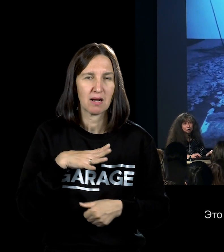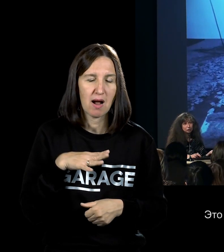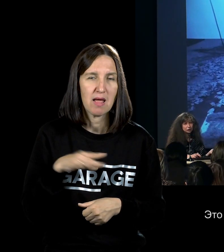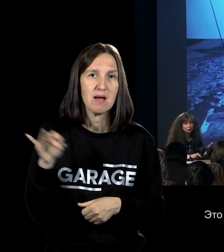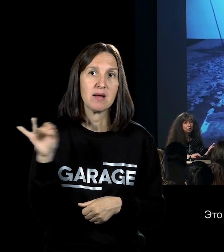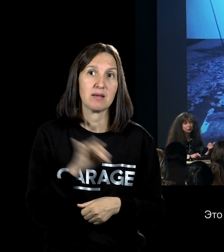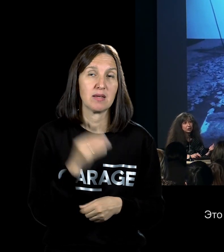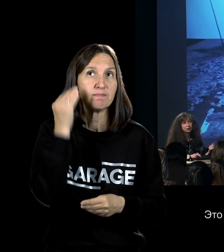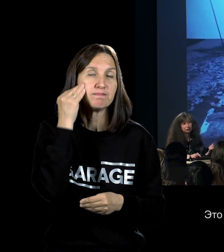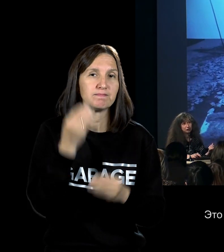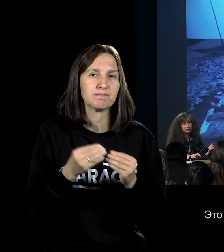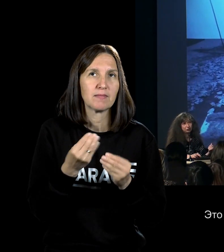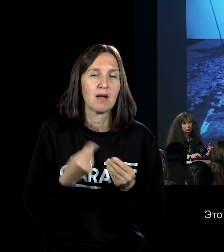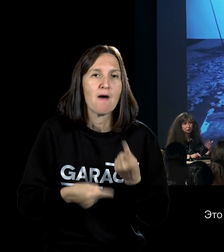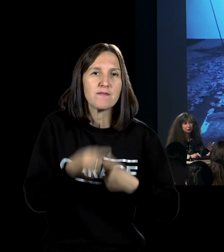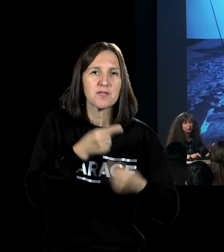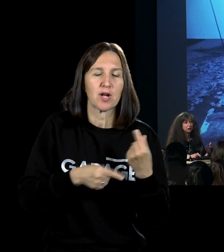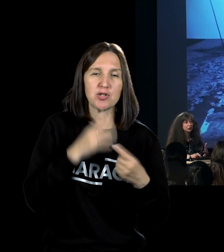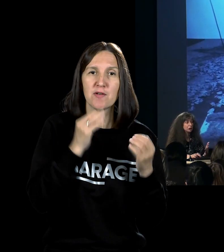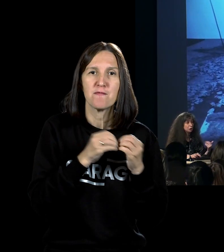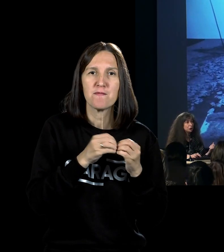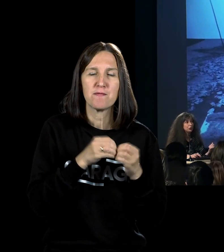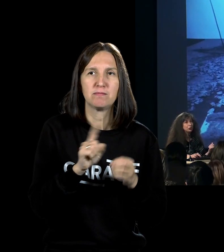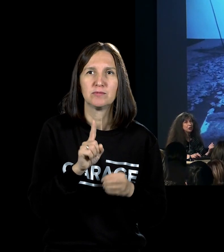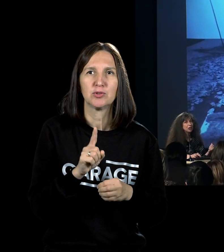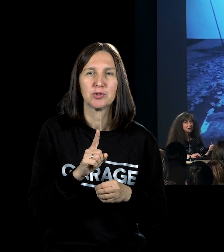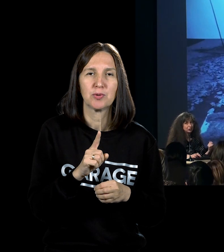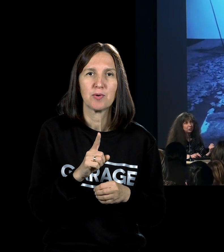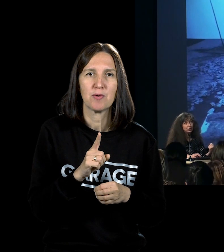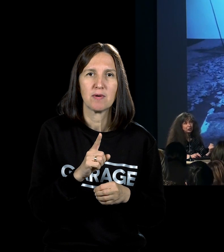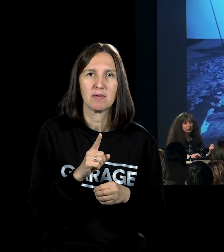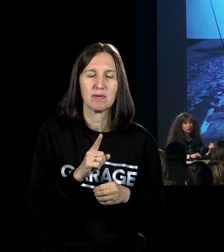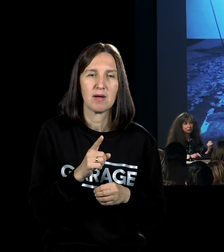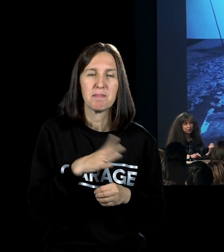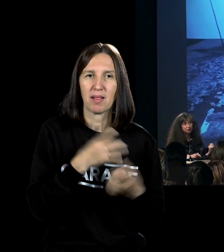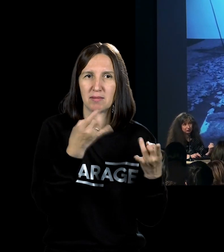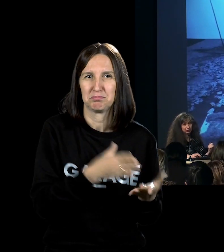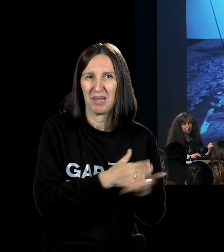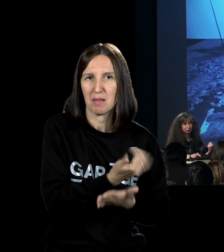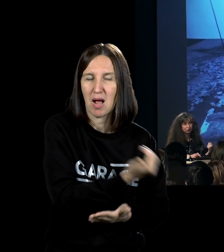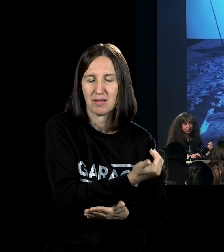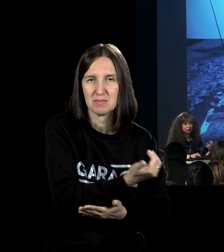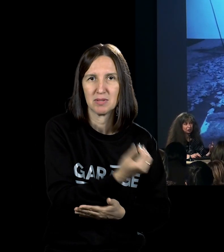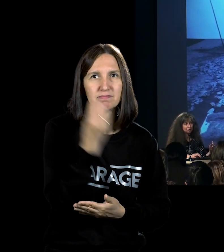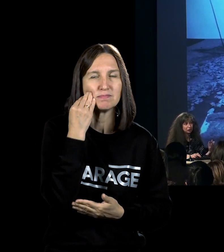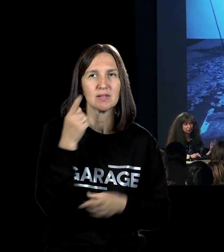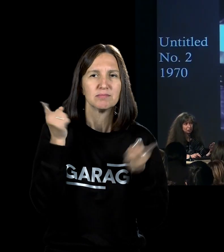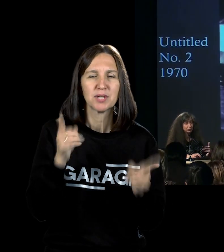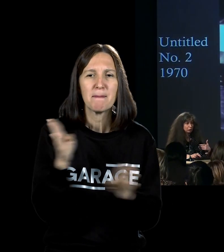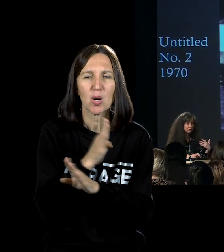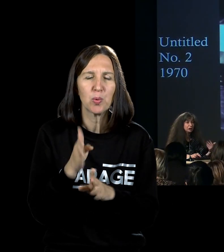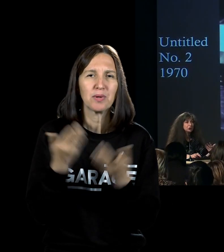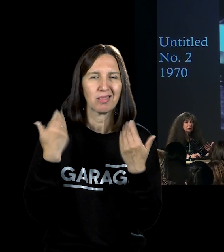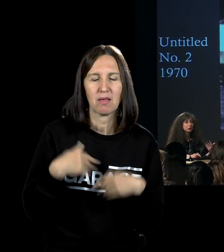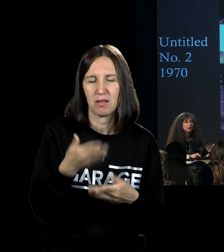бишь к физиологии, к телесности. И к ощущению распада и бренности, которая в этих самых вещах,